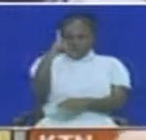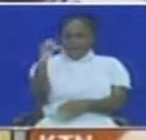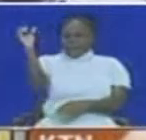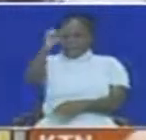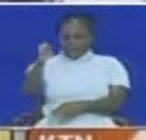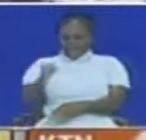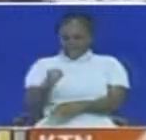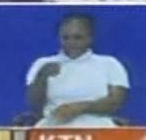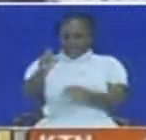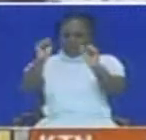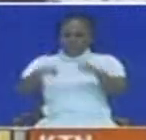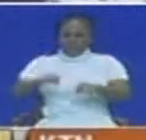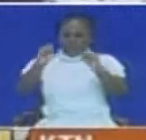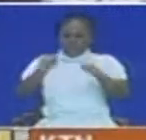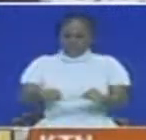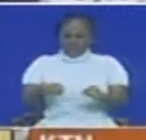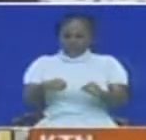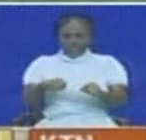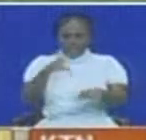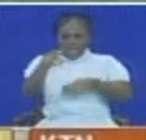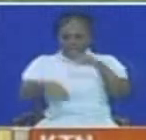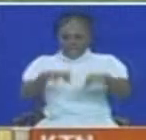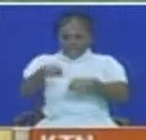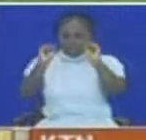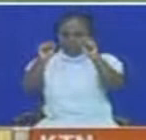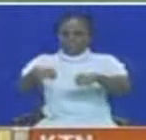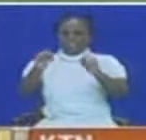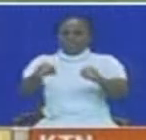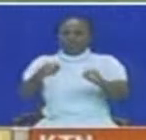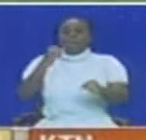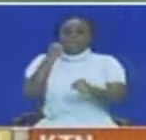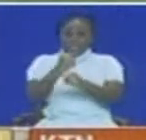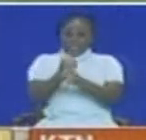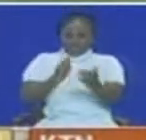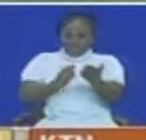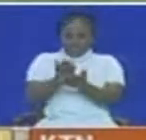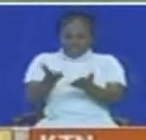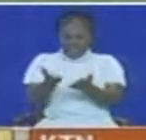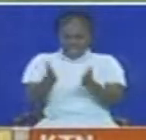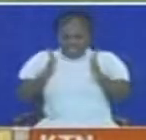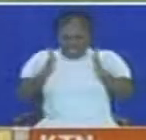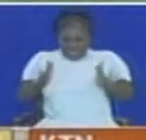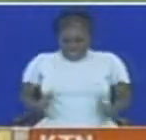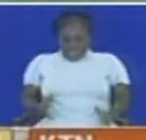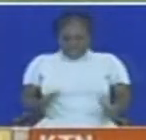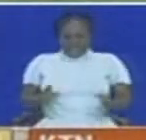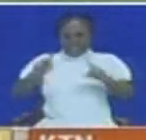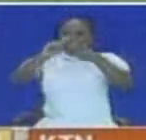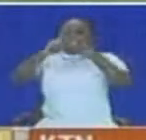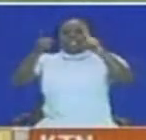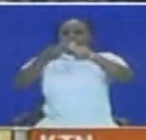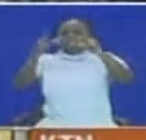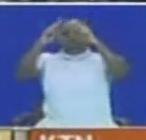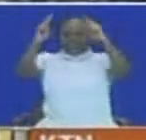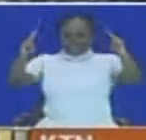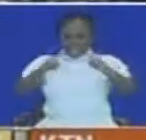existing capacity of the existing aquaculture potential. We want to ensure that ethical international standards are attained